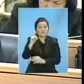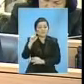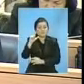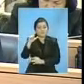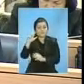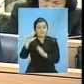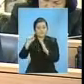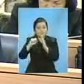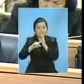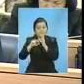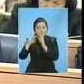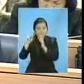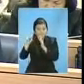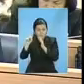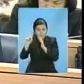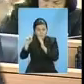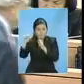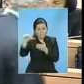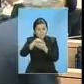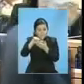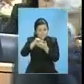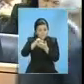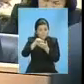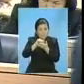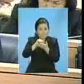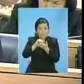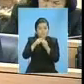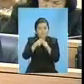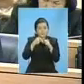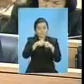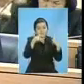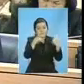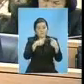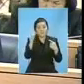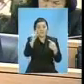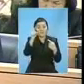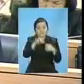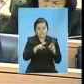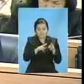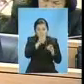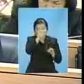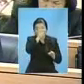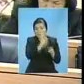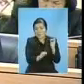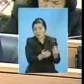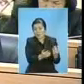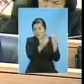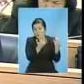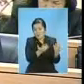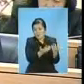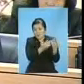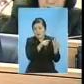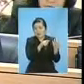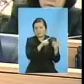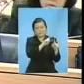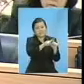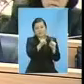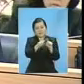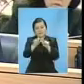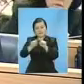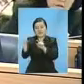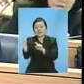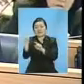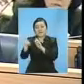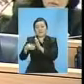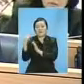ามีการแก้ไขความขัดแย้งโดยการไปเผาสิ่งเหล่านี้เกิดมาจ